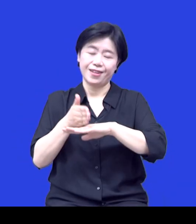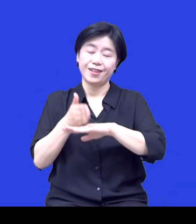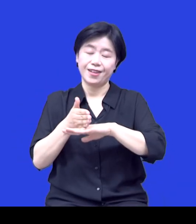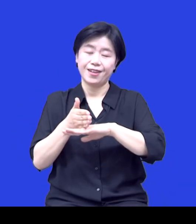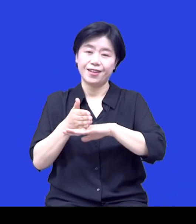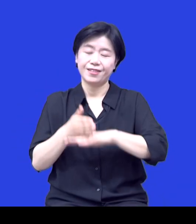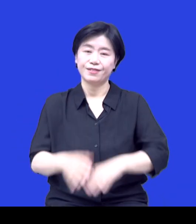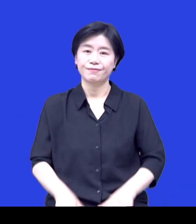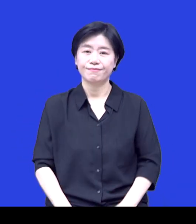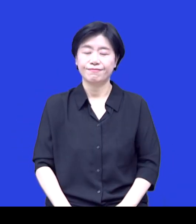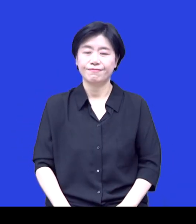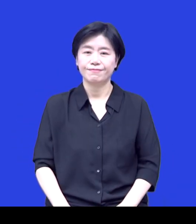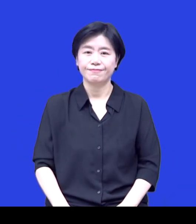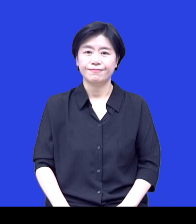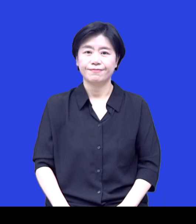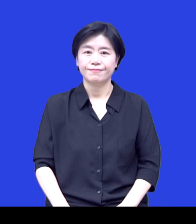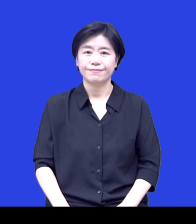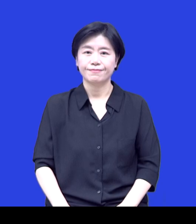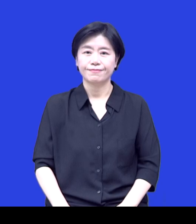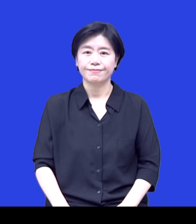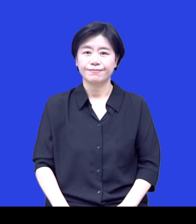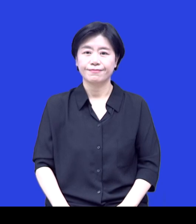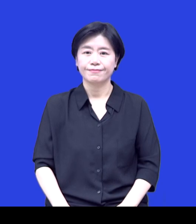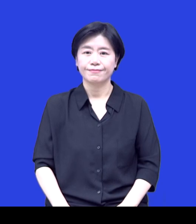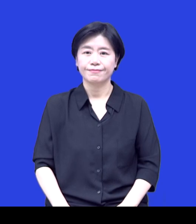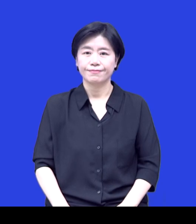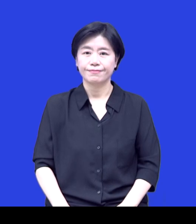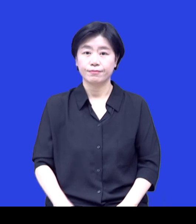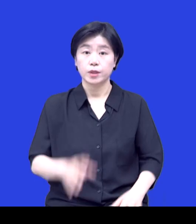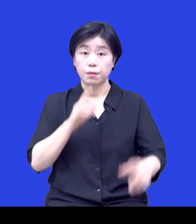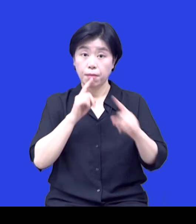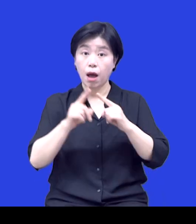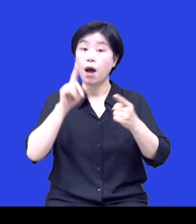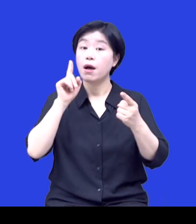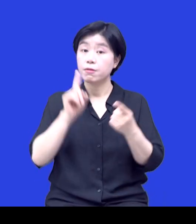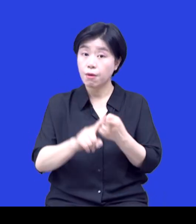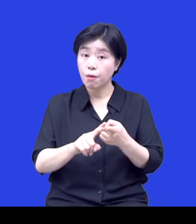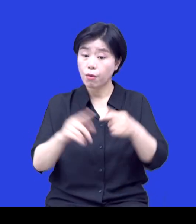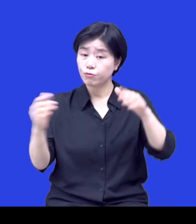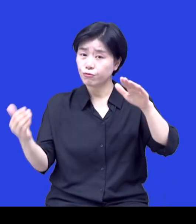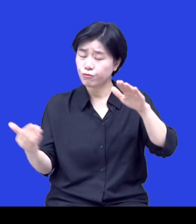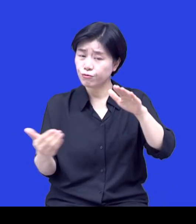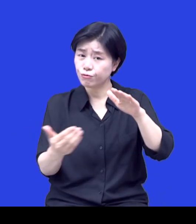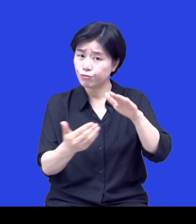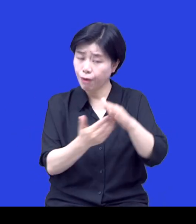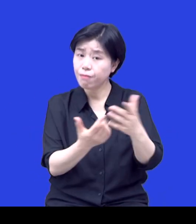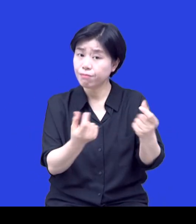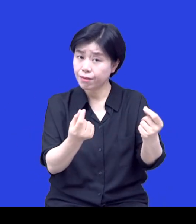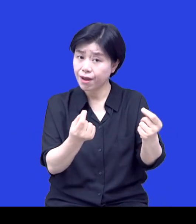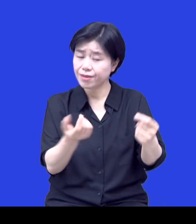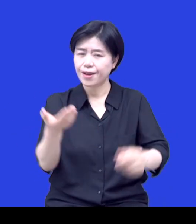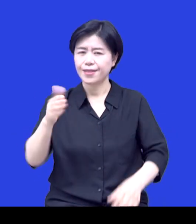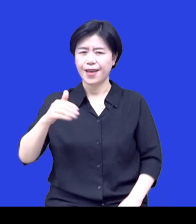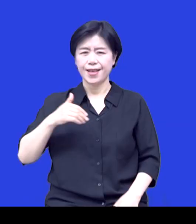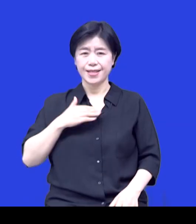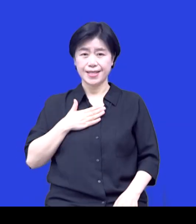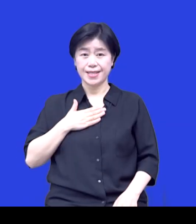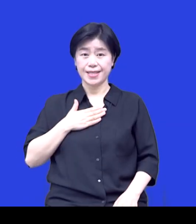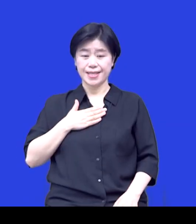목회를 하고 있는 게 너무 감사하죠. 이게 말하는 대로 다 되신 것 같은데 제가 또 이제